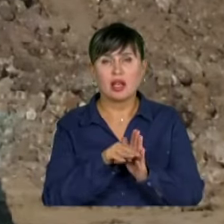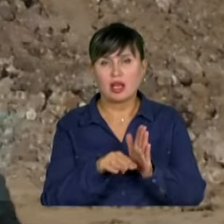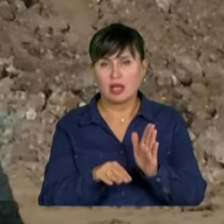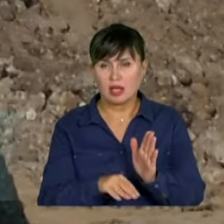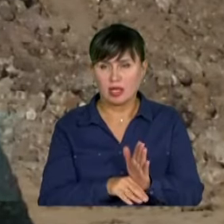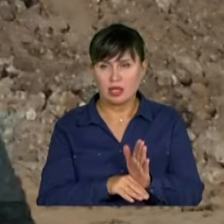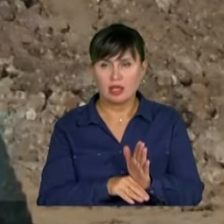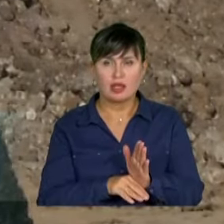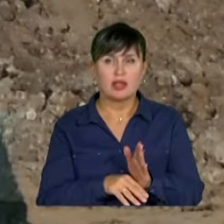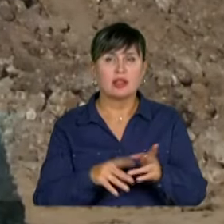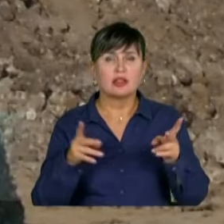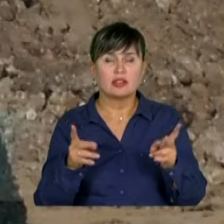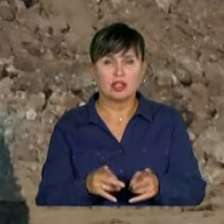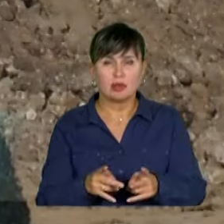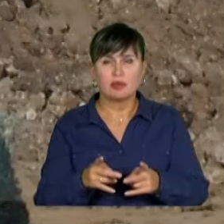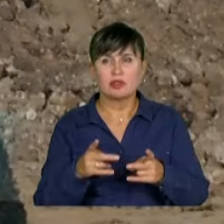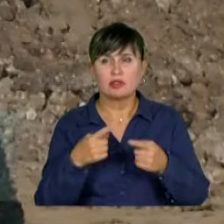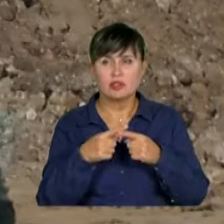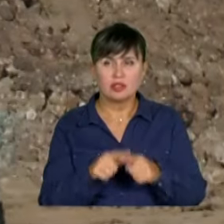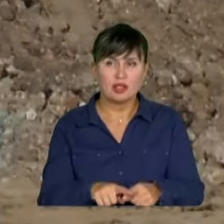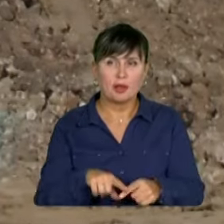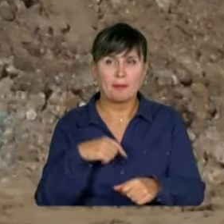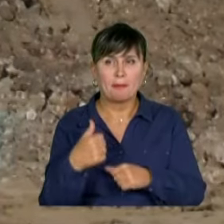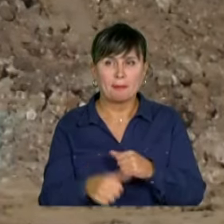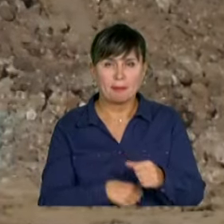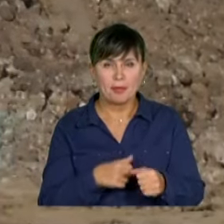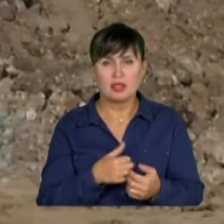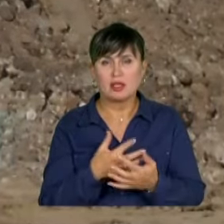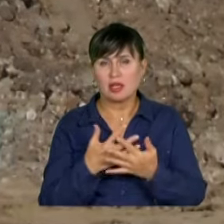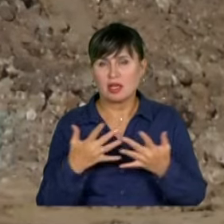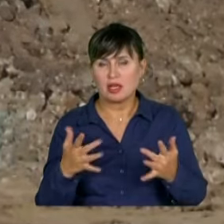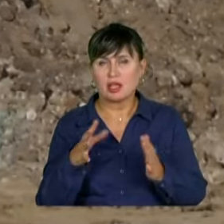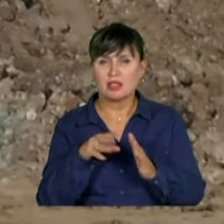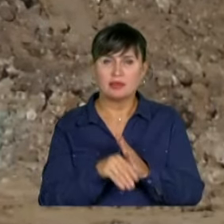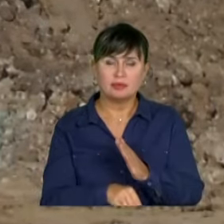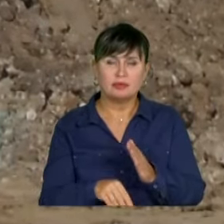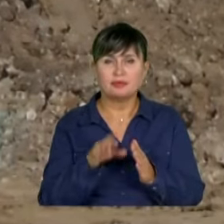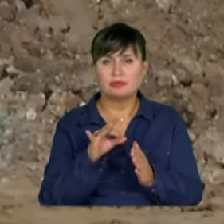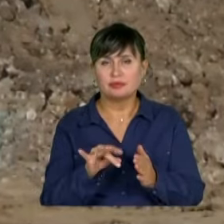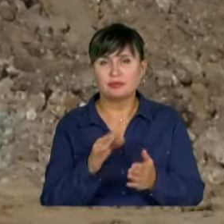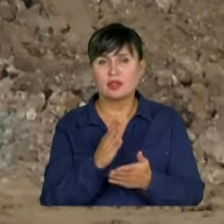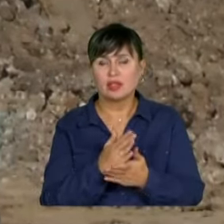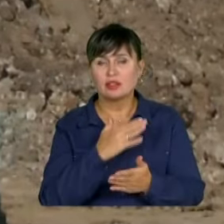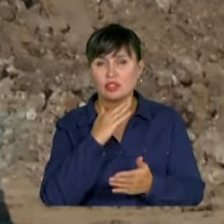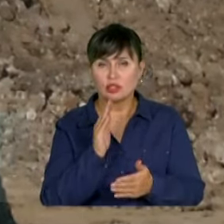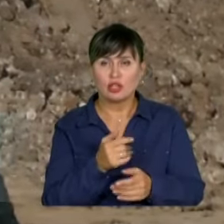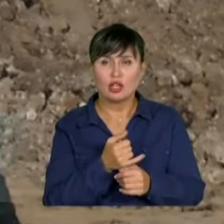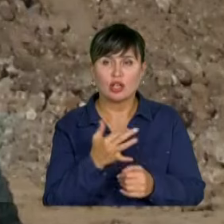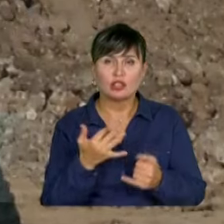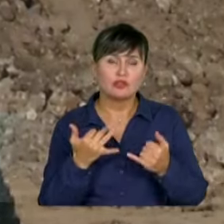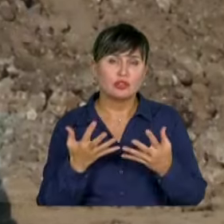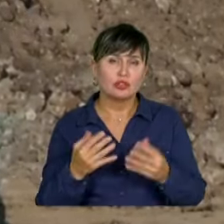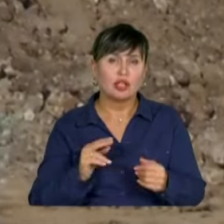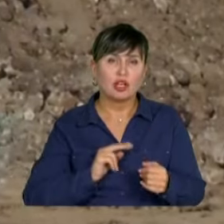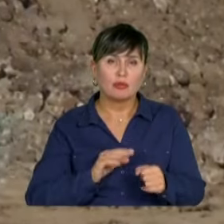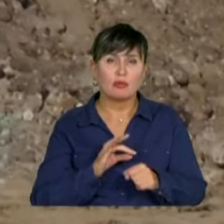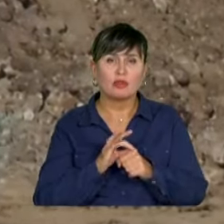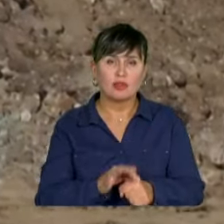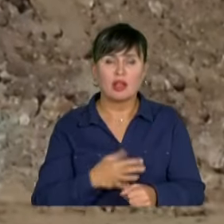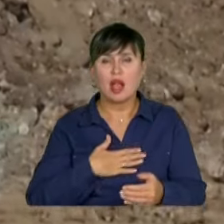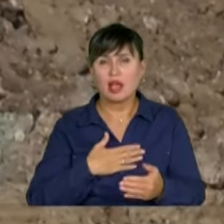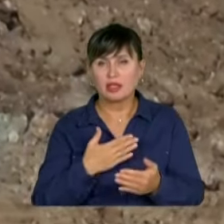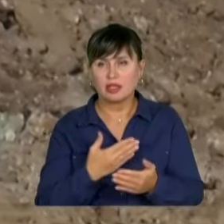работ. Необходимая техника, необходимый материал, инертный материал в том числе есть в достаточном количестве. На сегодняшний день работы ведутся в активном